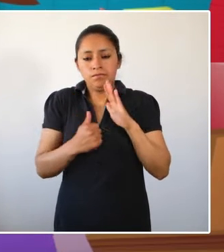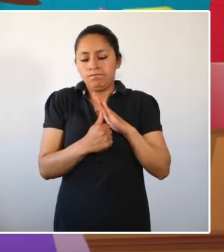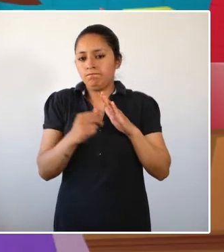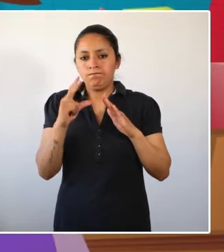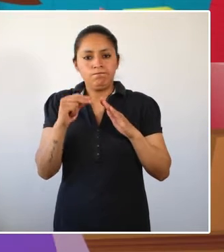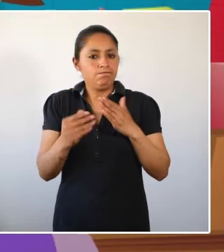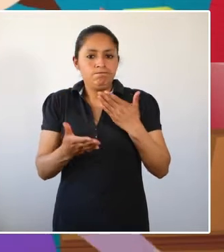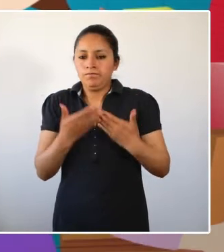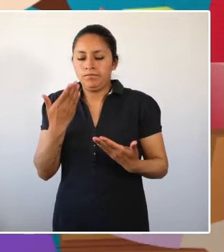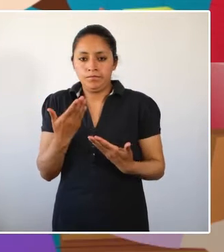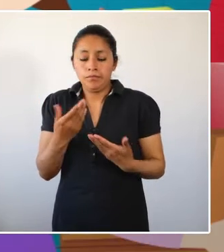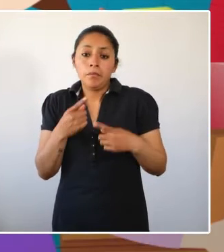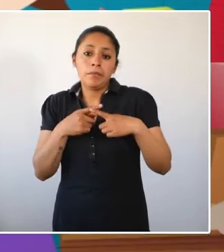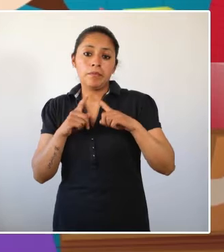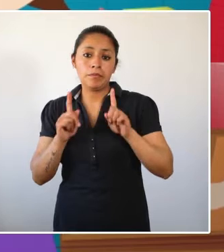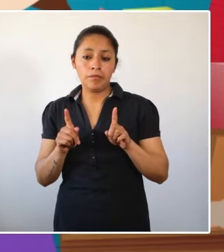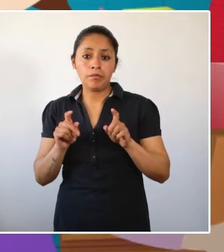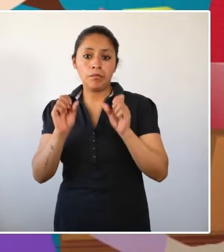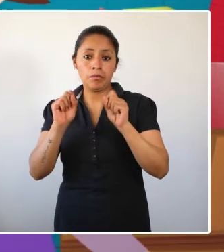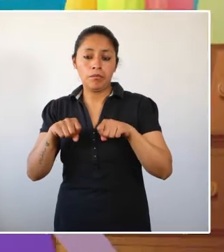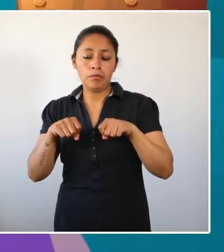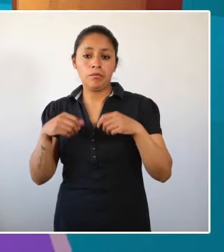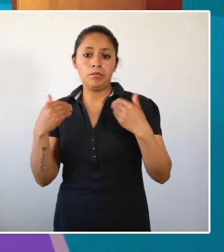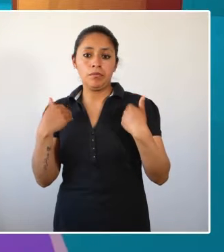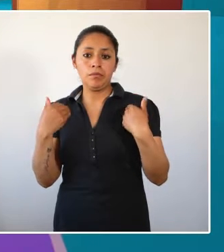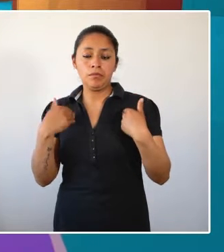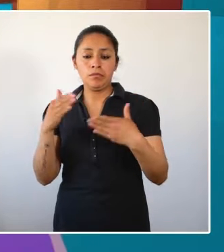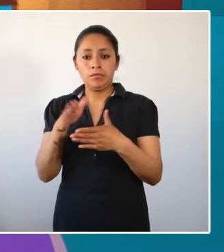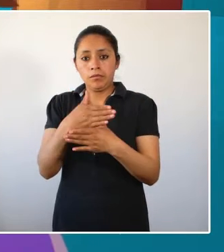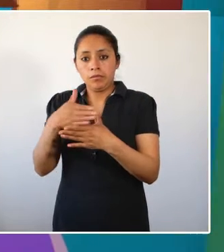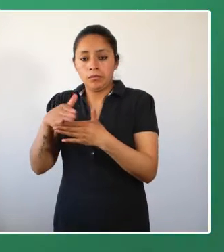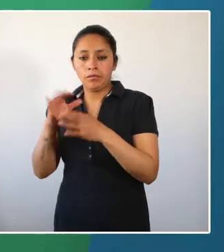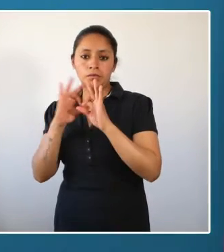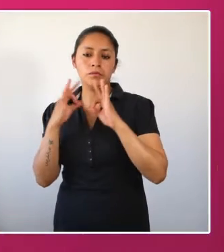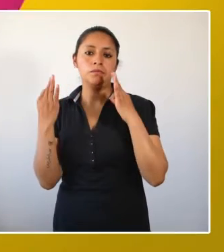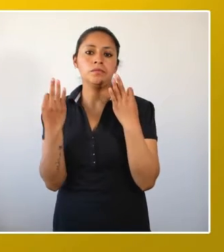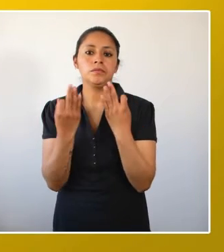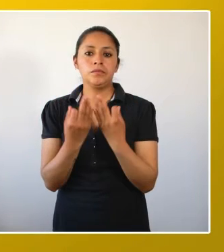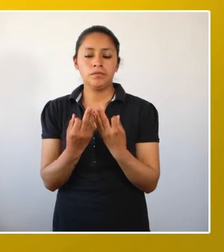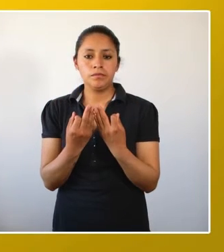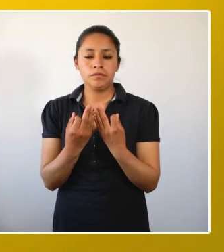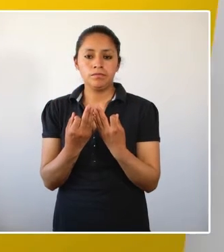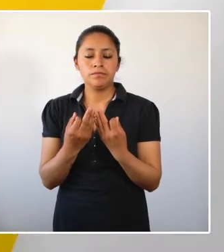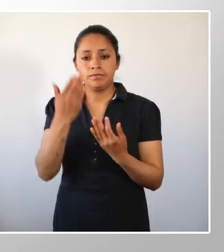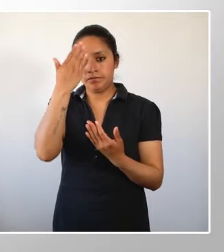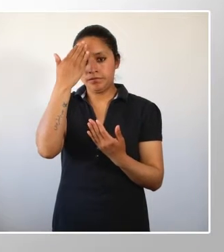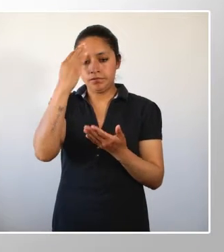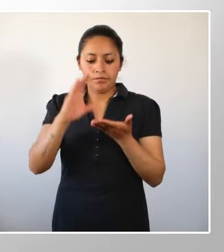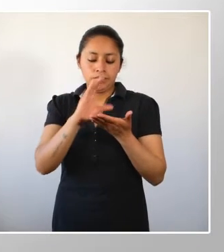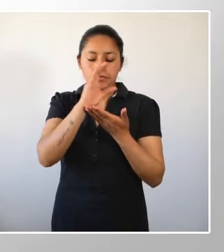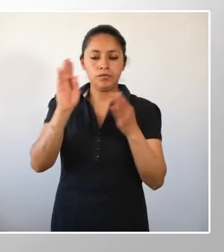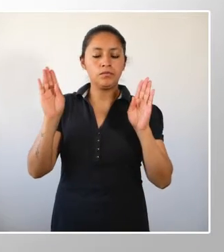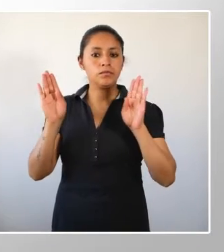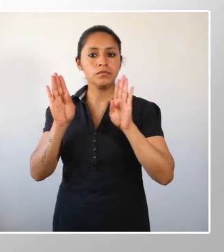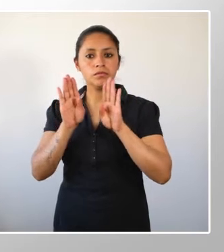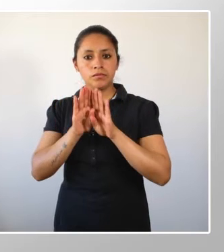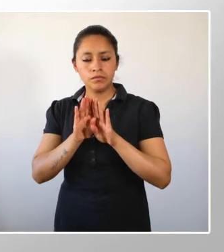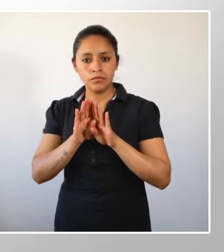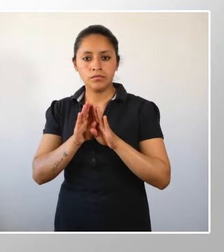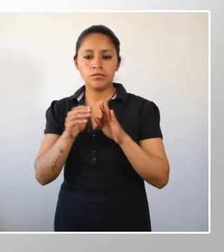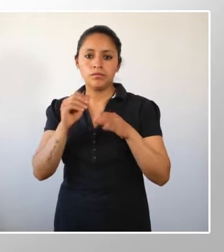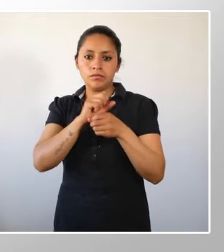sasaju. Janta ya warmasis wang kuska kanapah alin kasyang. Kunang warmi kari wawakunancis,